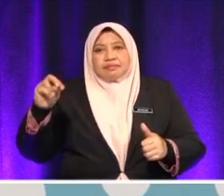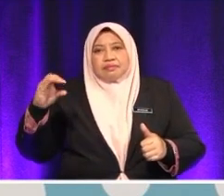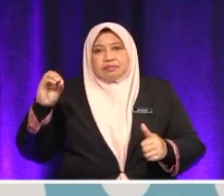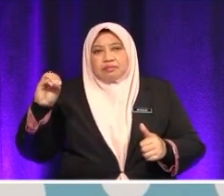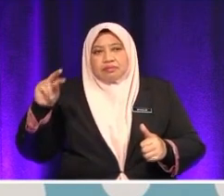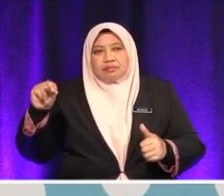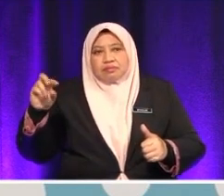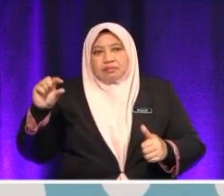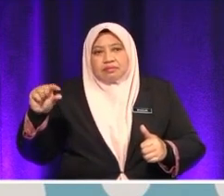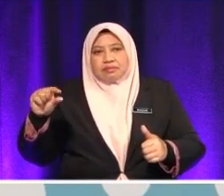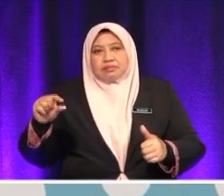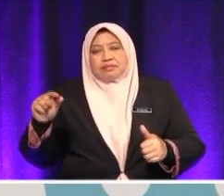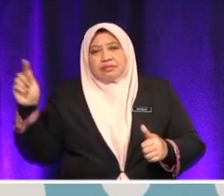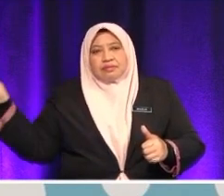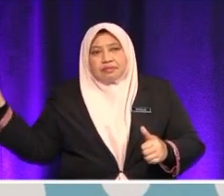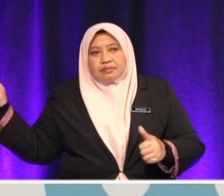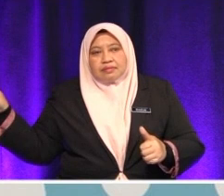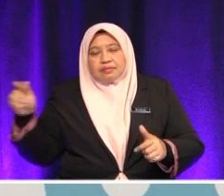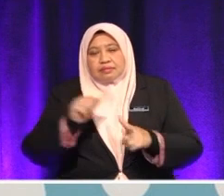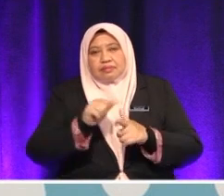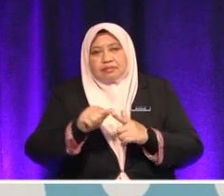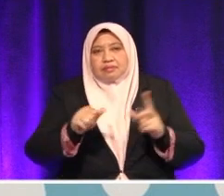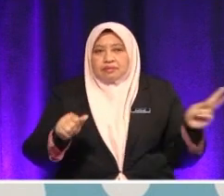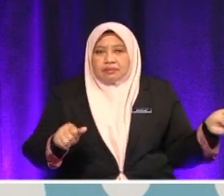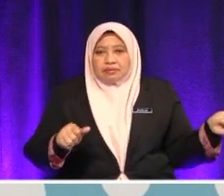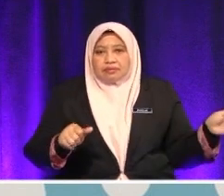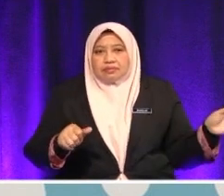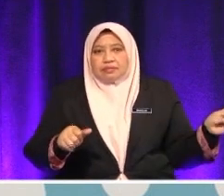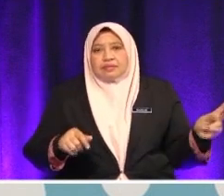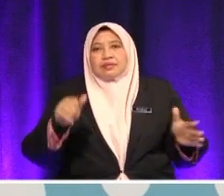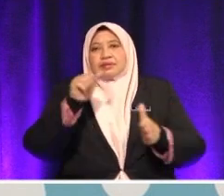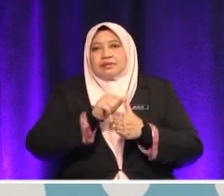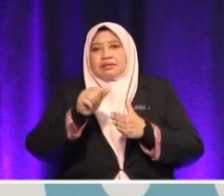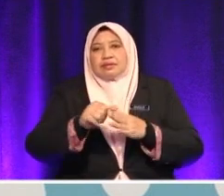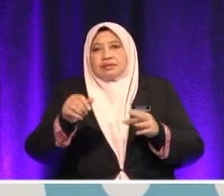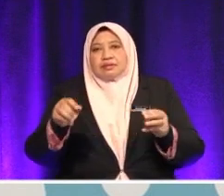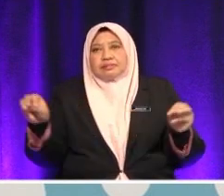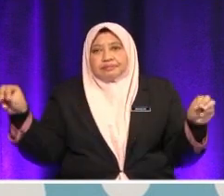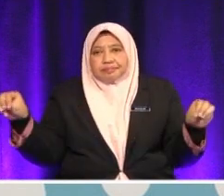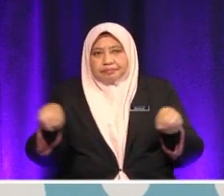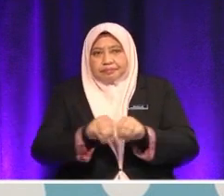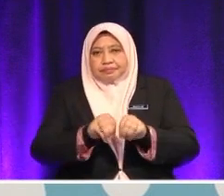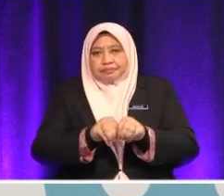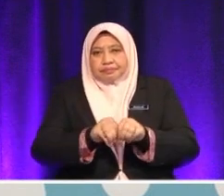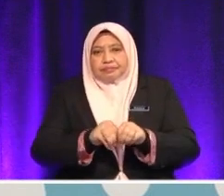simetri ke atau bencong ke kiri saya yang coba menjawab